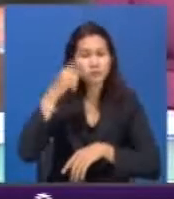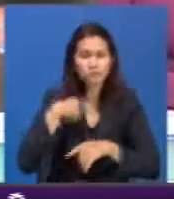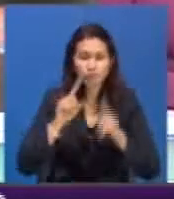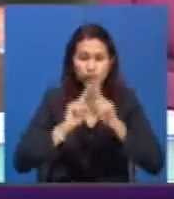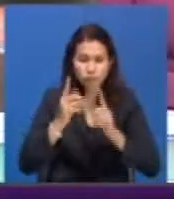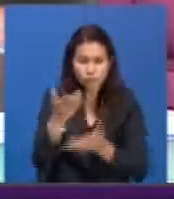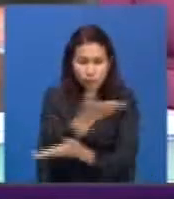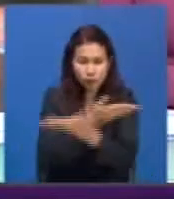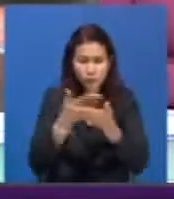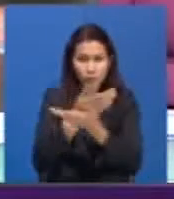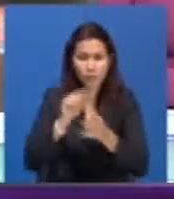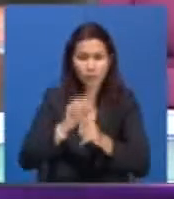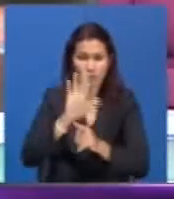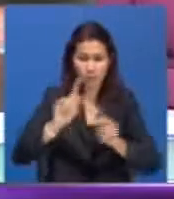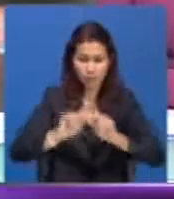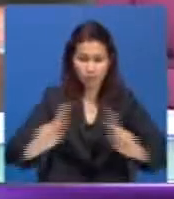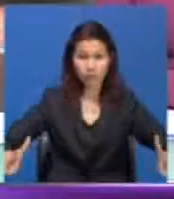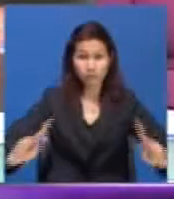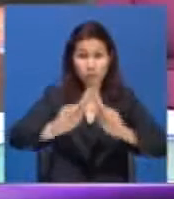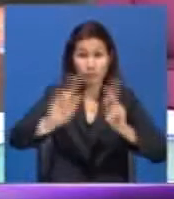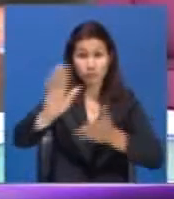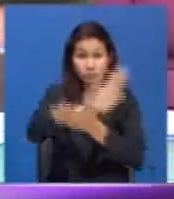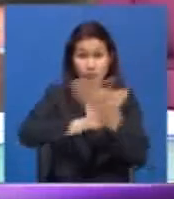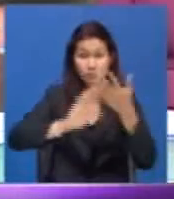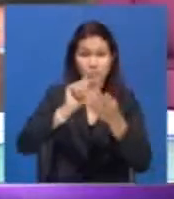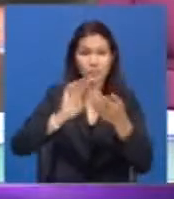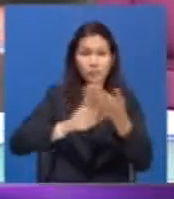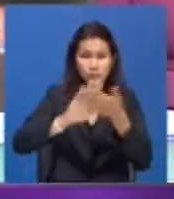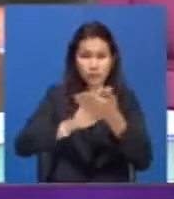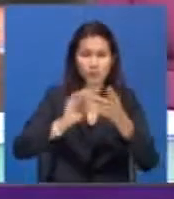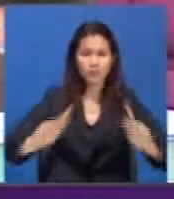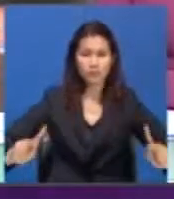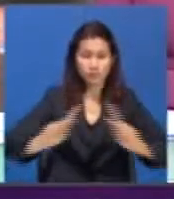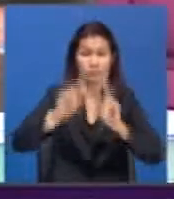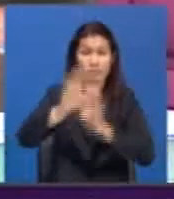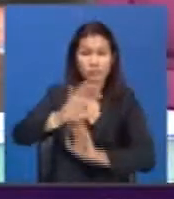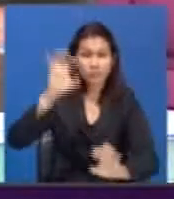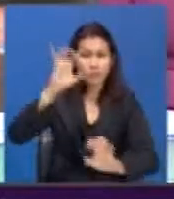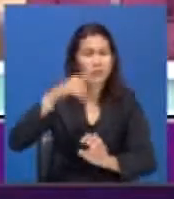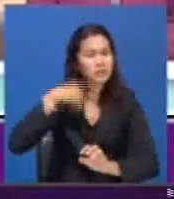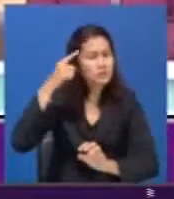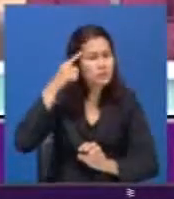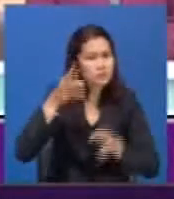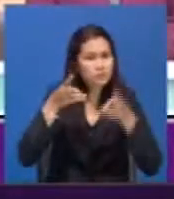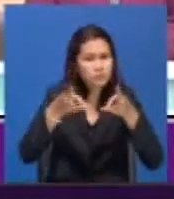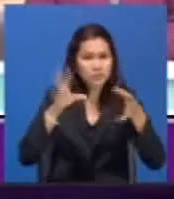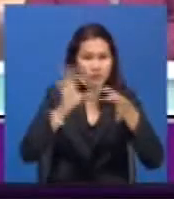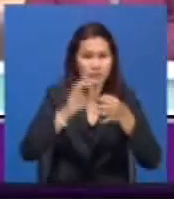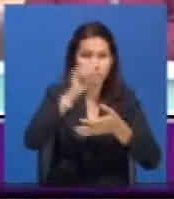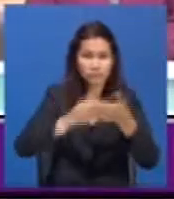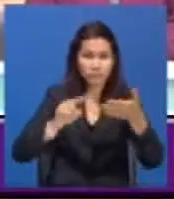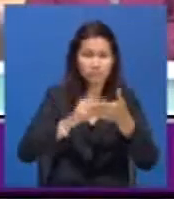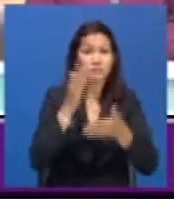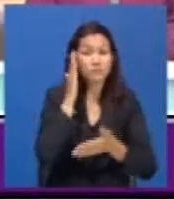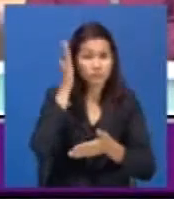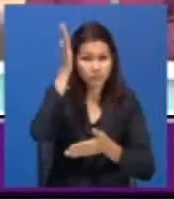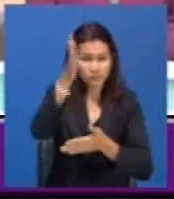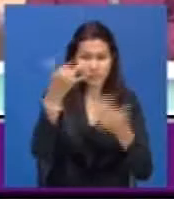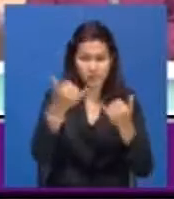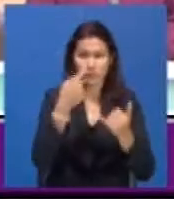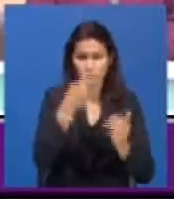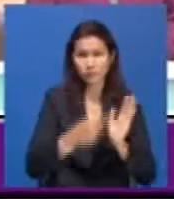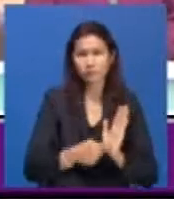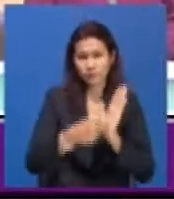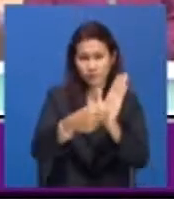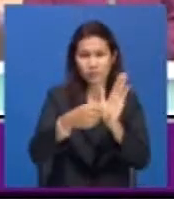ารือกับกระทรวงมหาดไทยถึงแนวทางความร่วมมือในการเลือกตั้งในอนาคตนะคะติดตามกับคุณปวีณาฟักทองรายงานสดมาจากทำเนียบรัฐบ